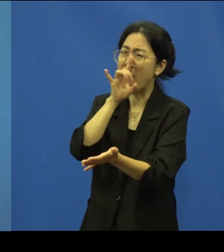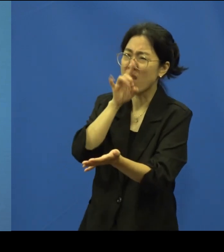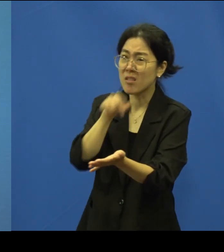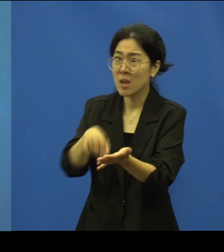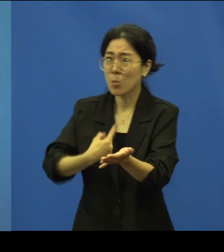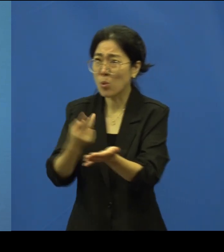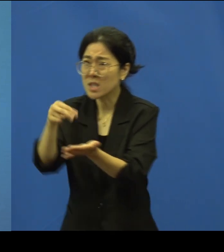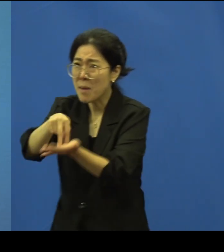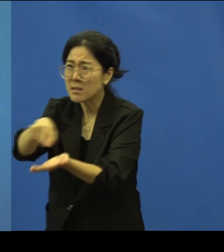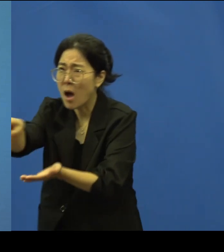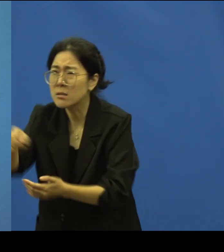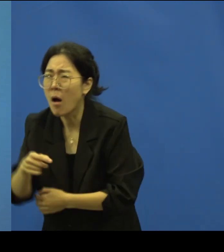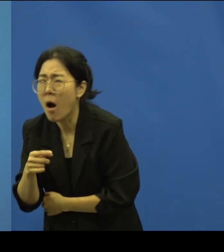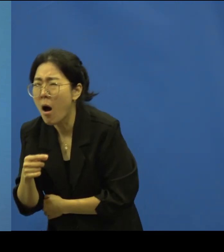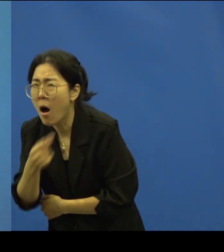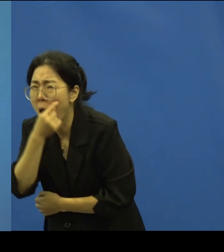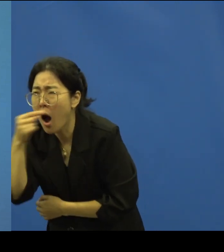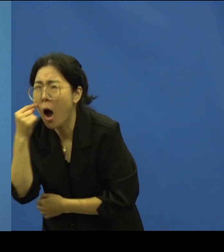감사한 일이겠죠. 네.